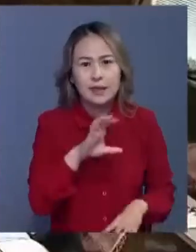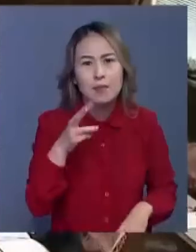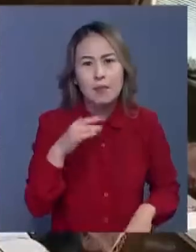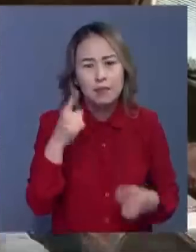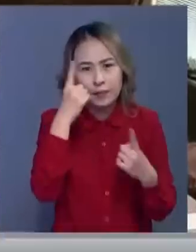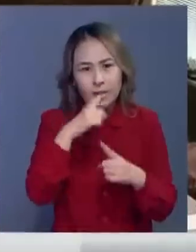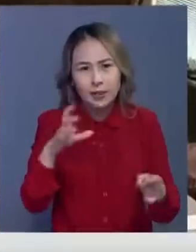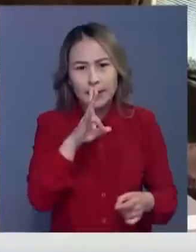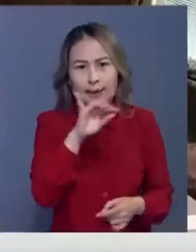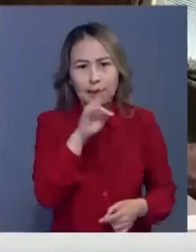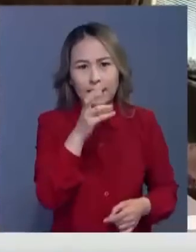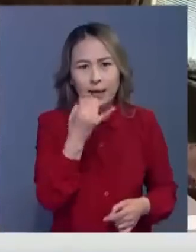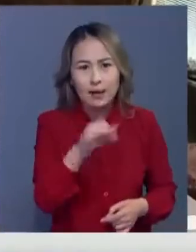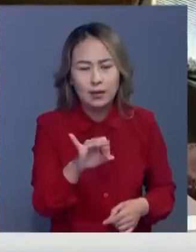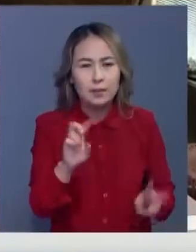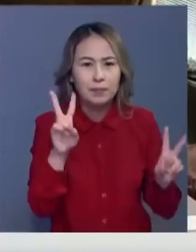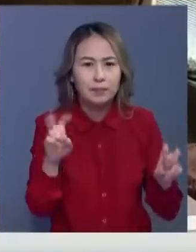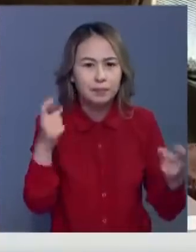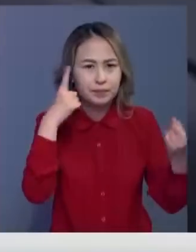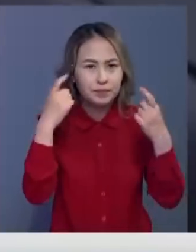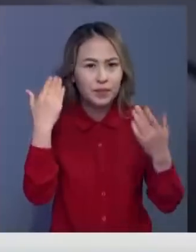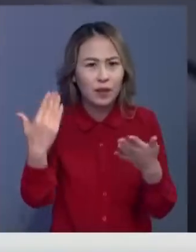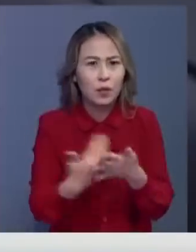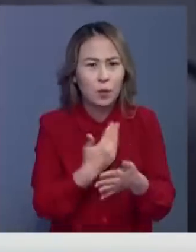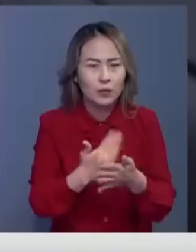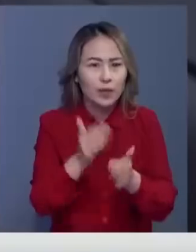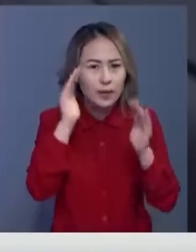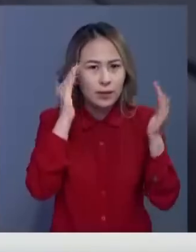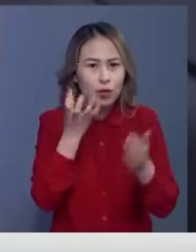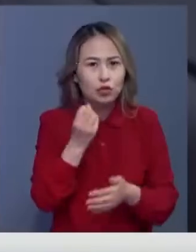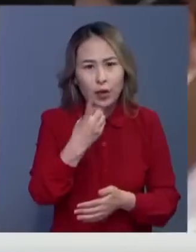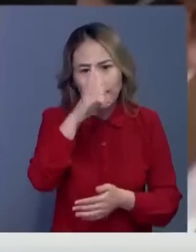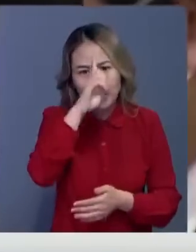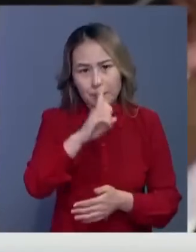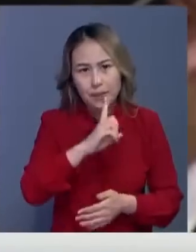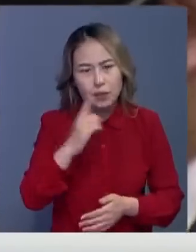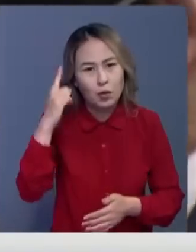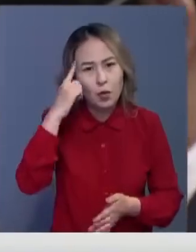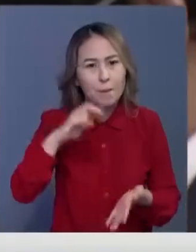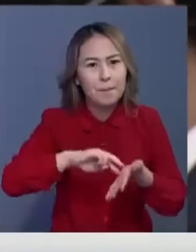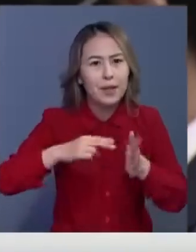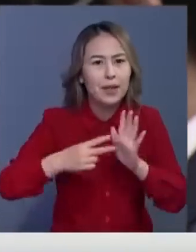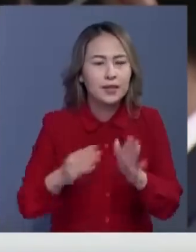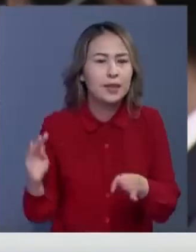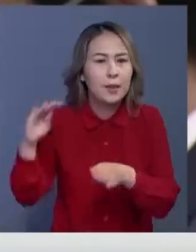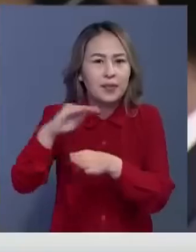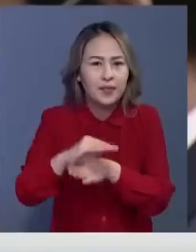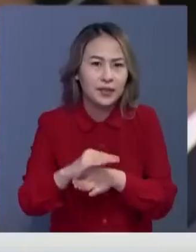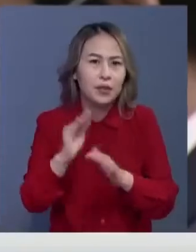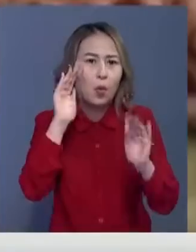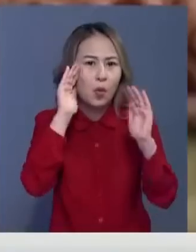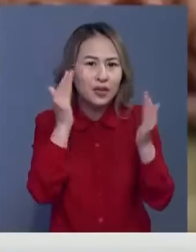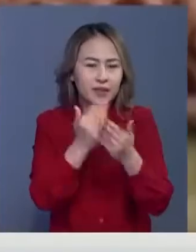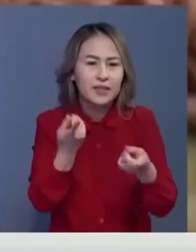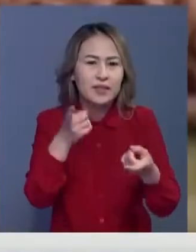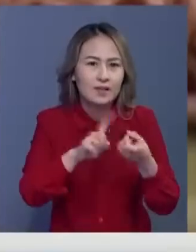Абе мәлімдеді. Неки басылымының жазуынша, үкімет карантинде тағы бір айға созуды жоспарлап отыр. Жапония үкіметі коронавирусқа